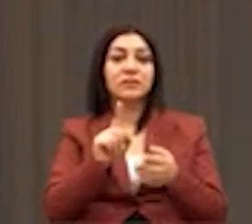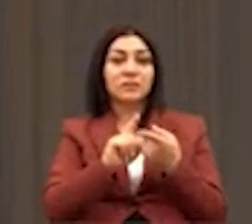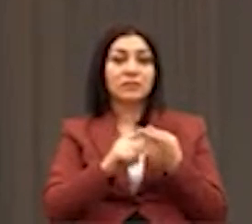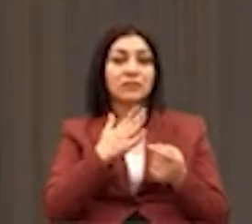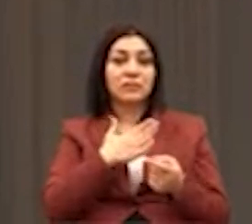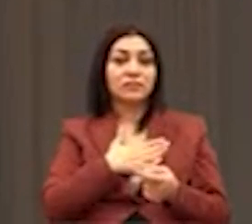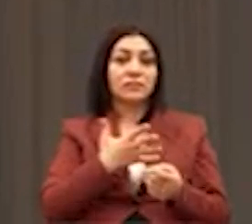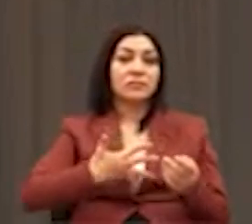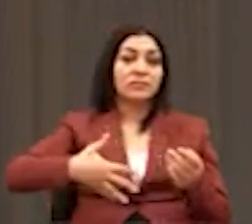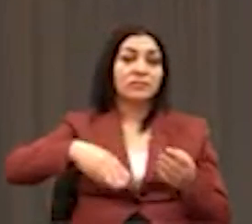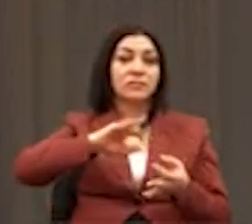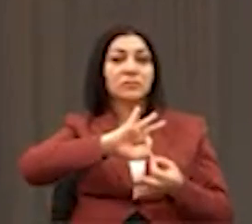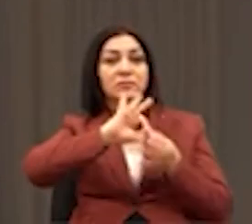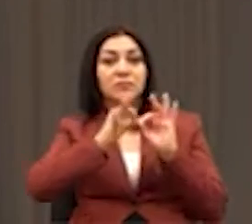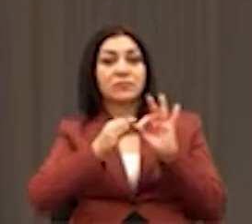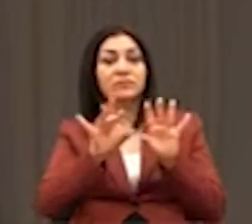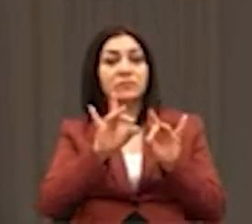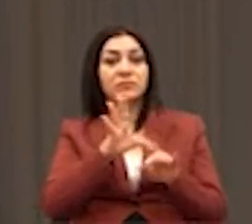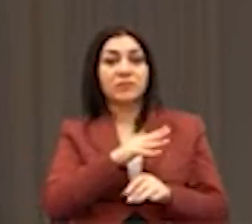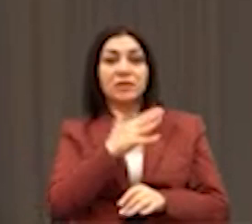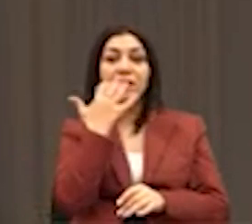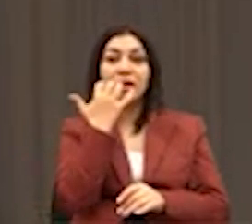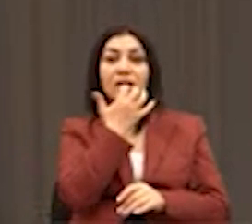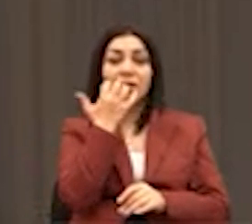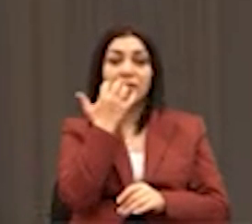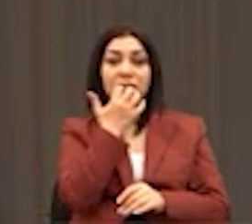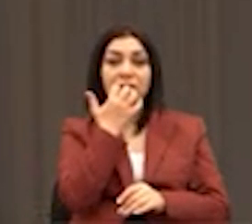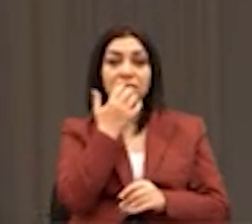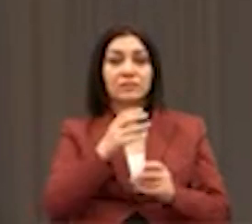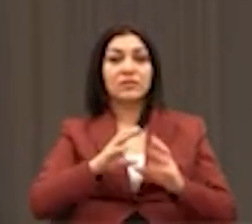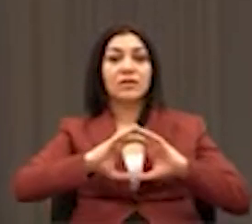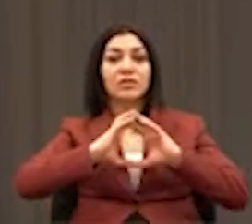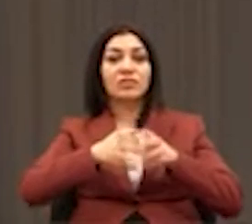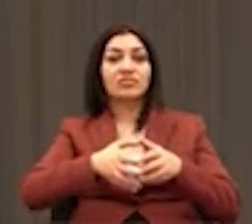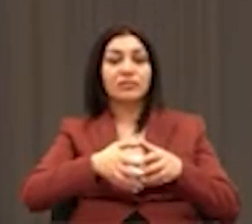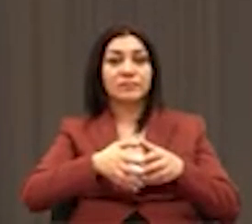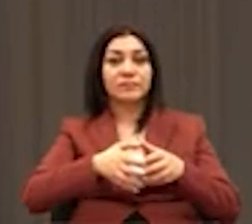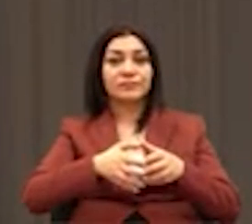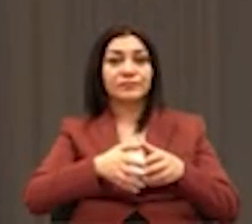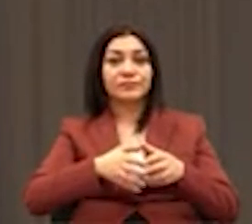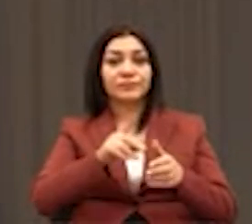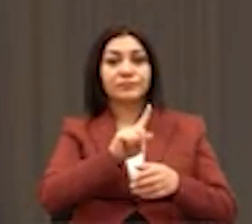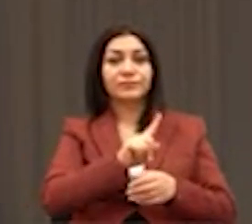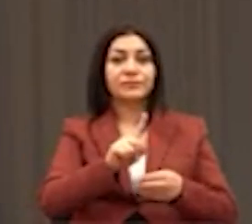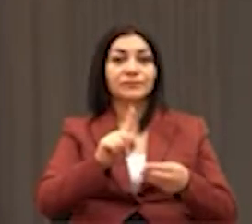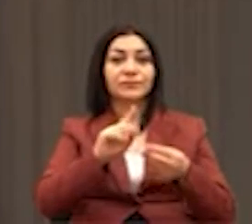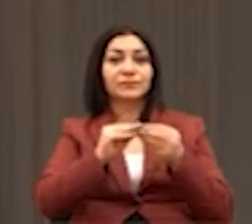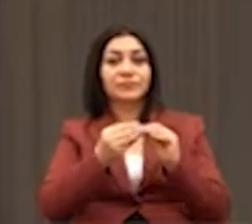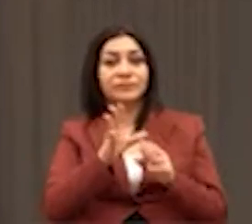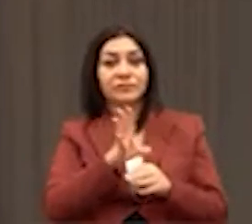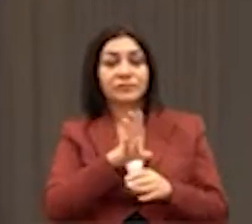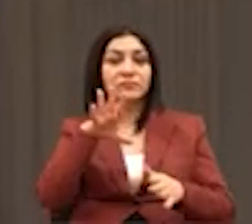բոլոր մանրամասը ներկայացվեց եւ արտաքին աշխարհում ինչեր աստողումներ են ունեցել եւ